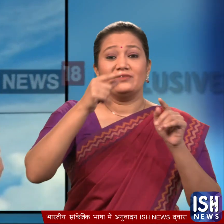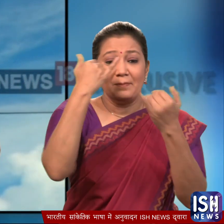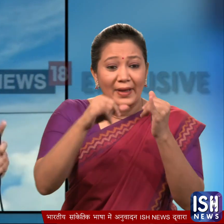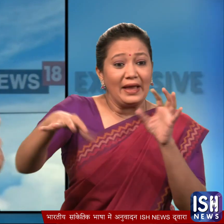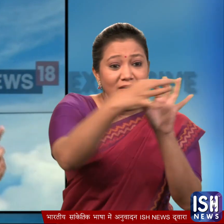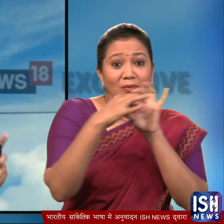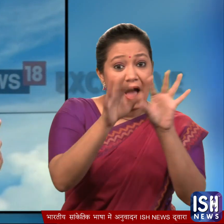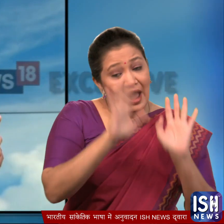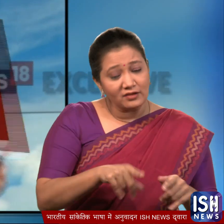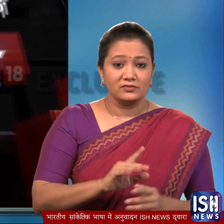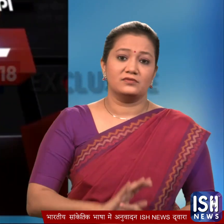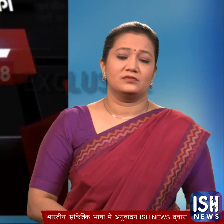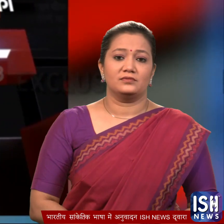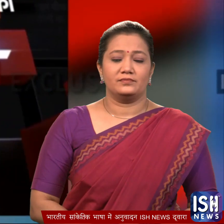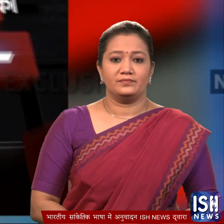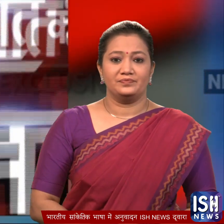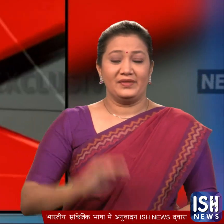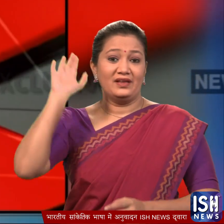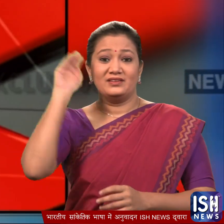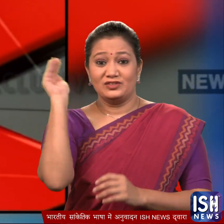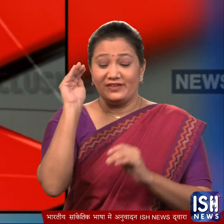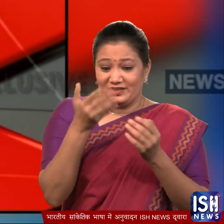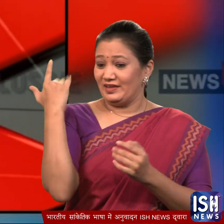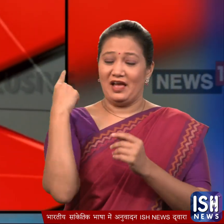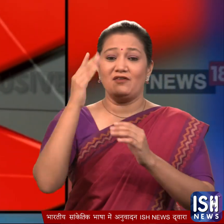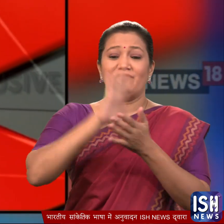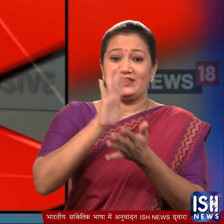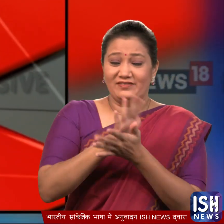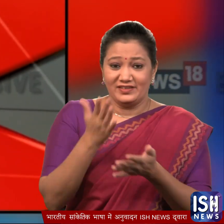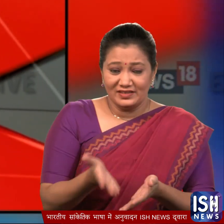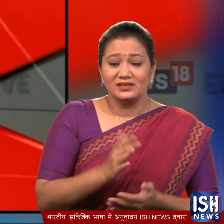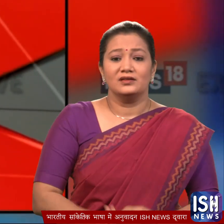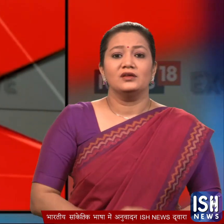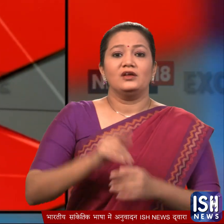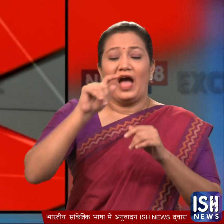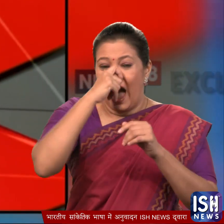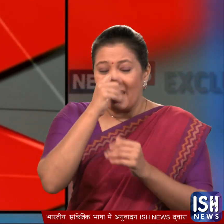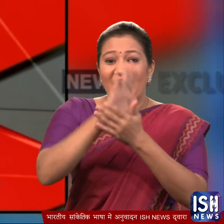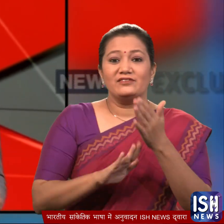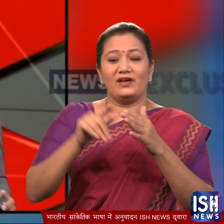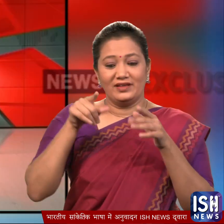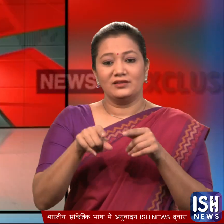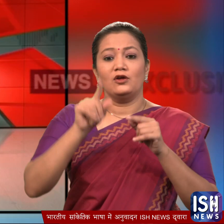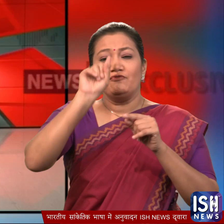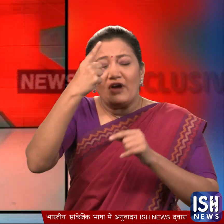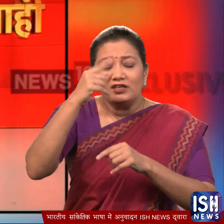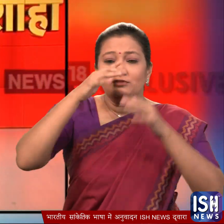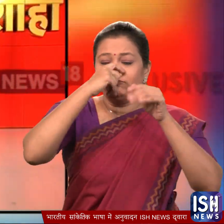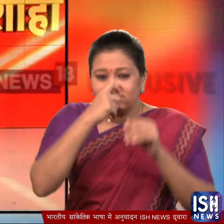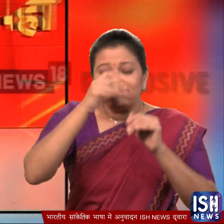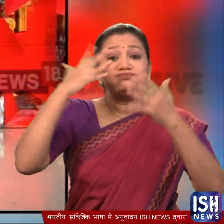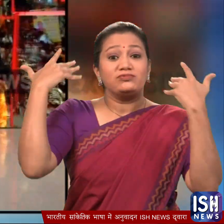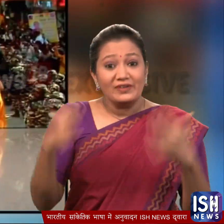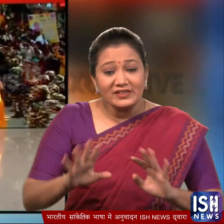ऐसे गुंडों को पाल रहे हों तो। महाशिवरात्रि के मौके पर पहले शाही स्नान के साथ हरिद्वार में कुंभ मेले की